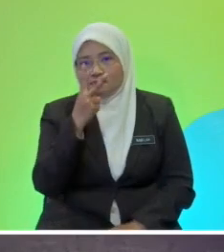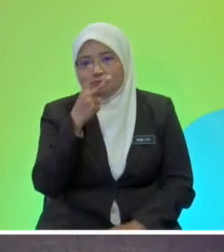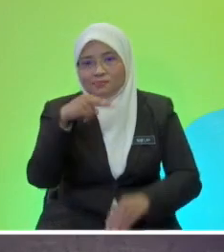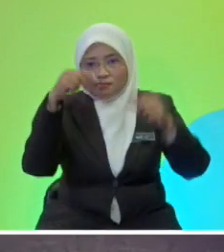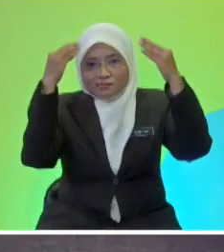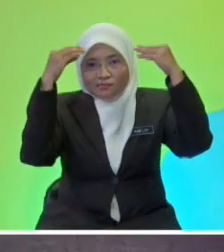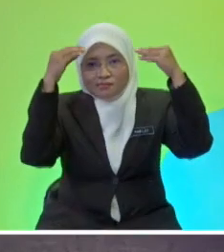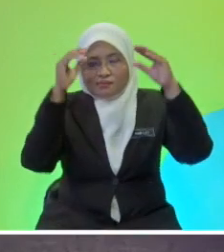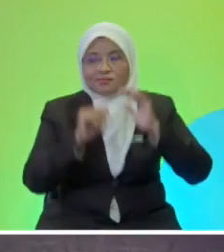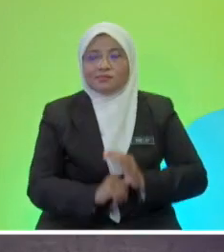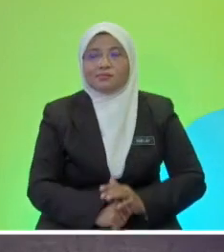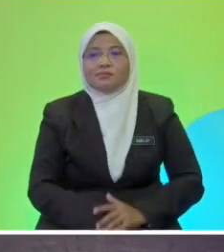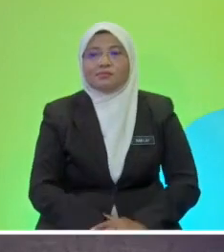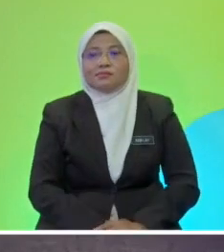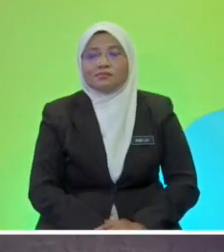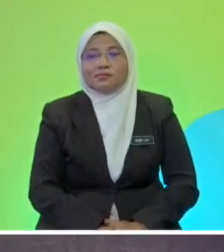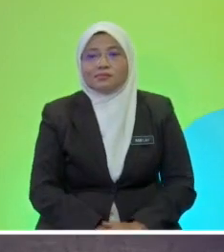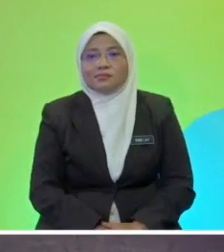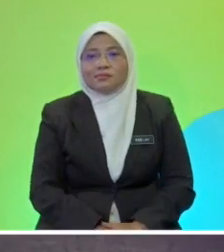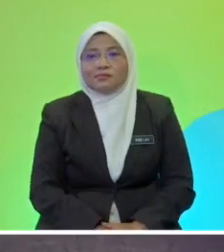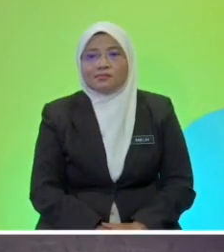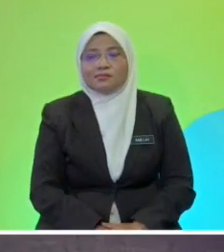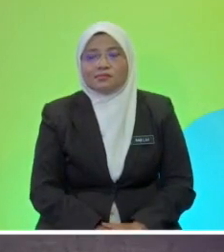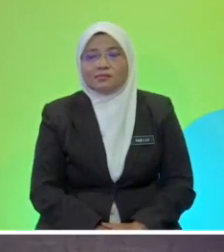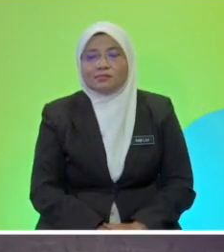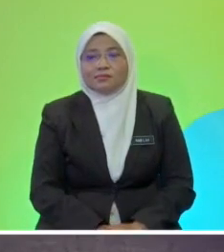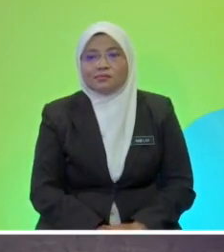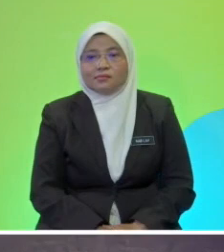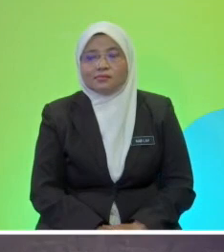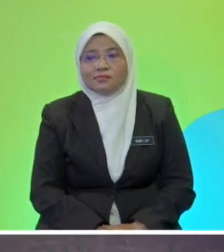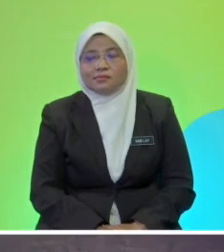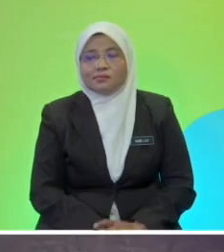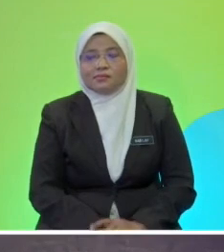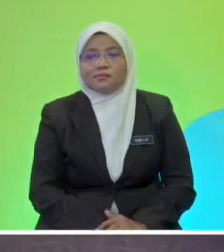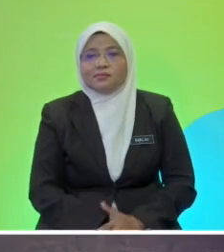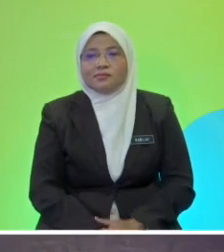bawah Microsoft cahaya oke apakah hasilnya oke ya oke